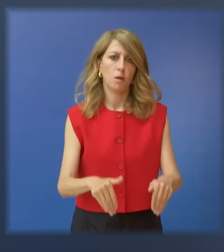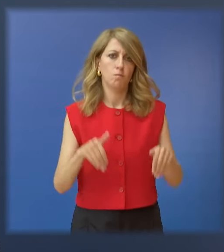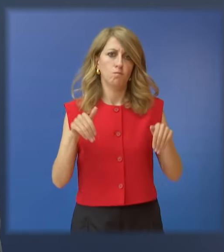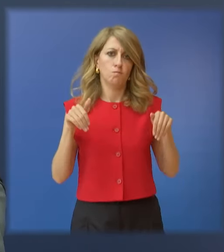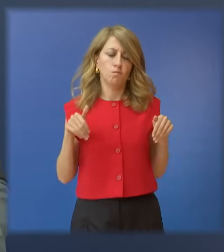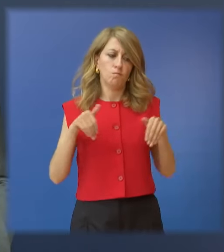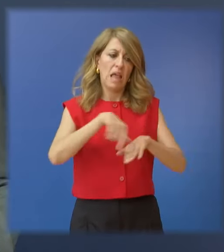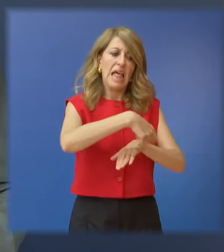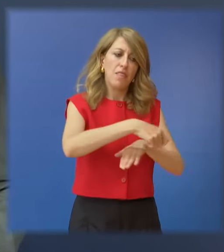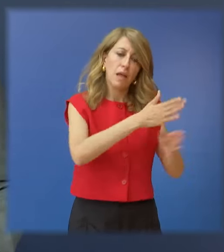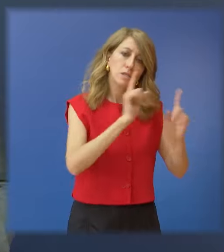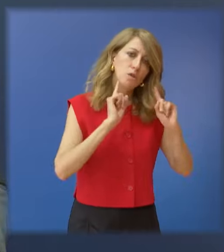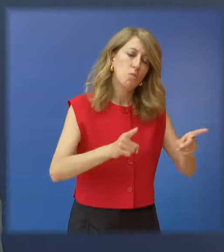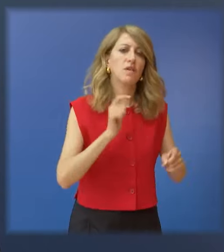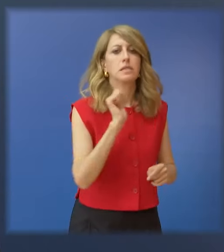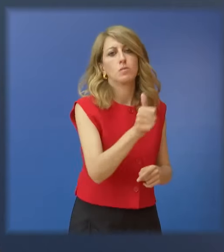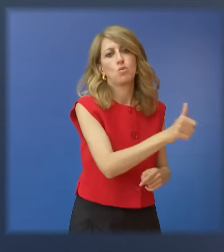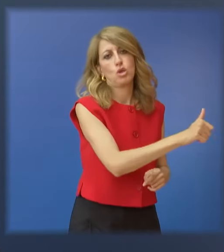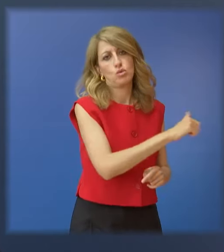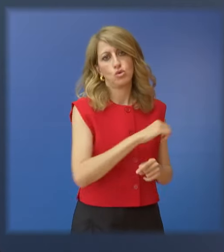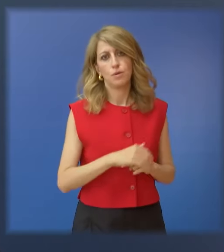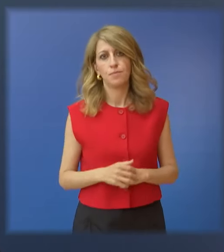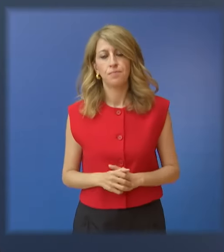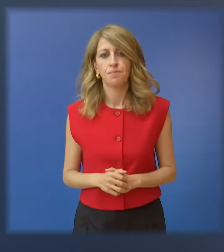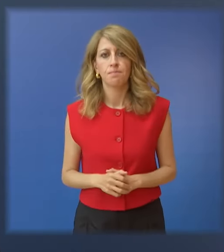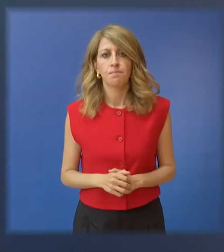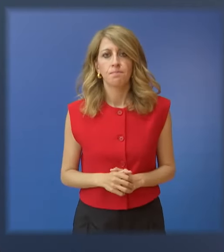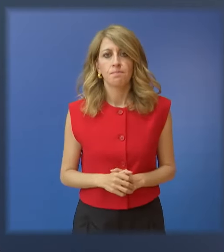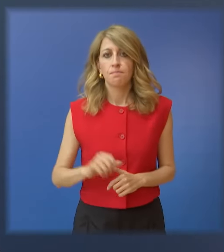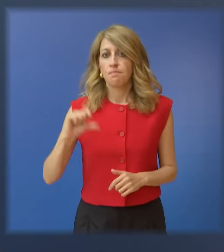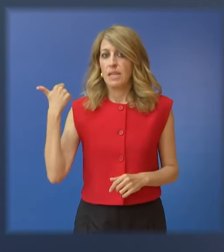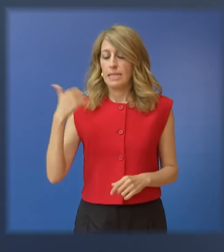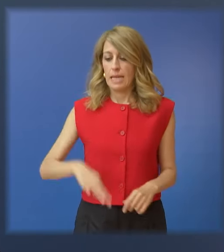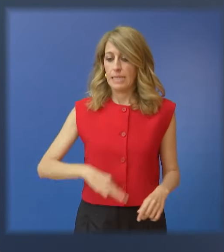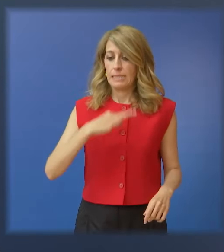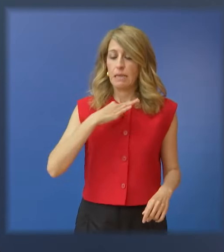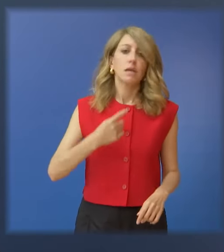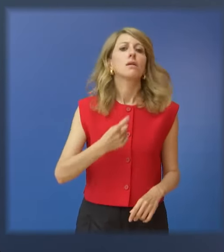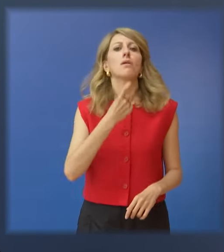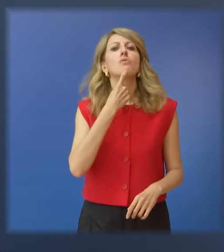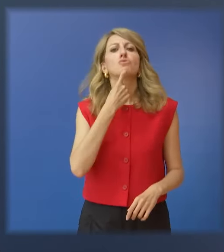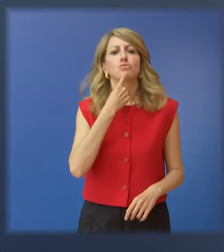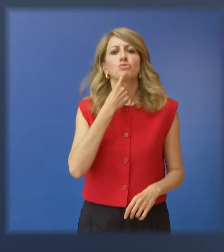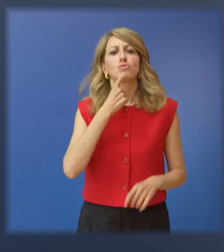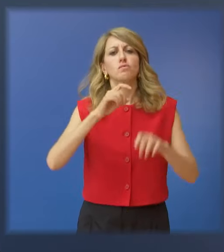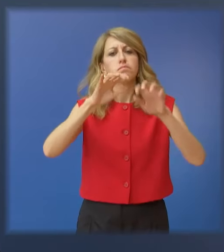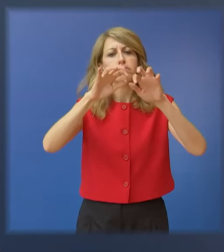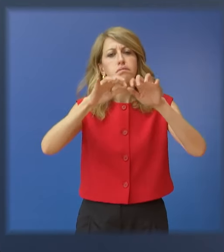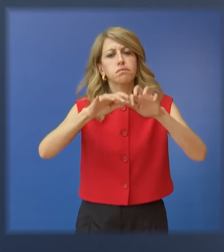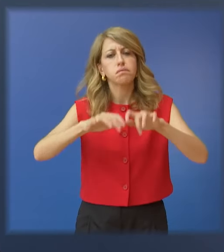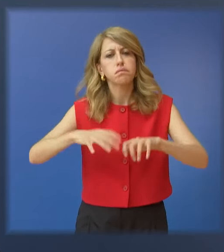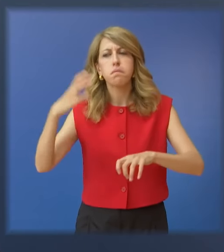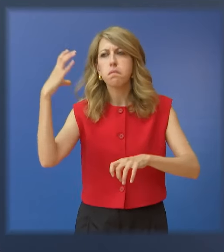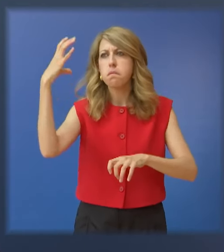σχολιάσουμε ελάτε πάντως ο κύριος κασελάκης χθες στην μακροσκελή αυτή ανάρτηση που έκανε εκτός από τα μαύρα